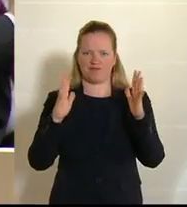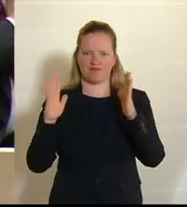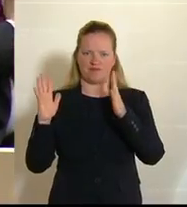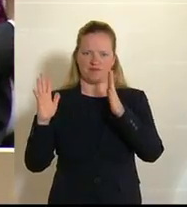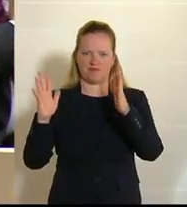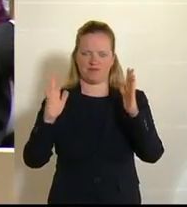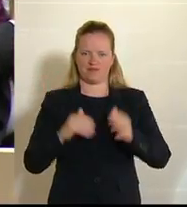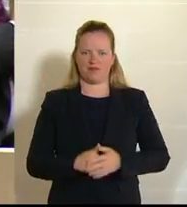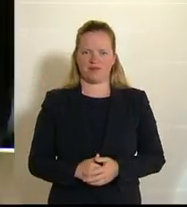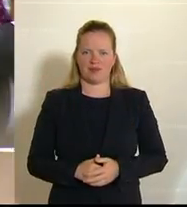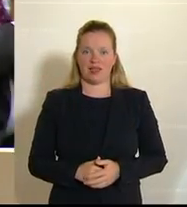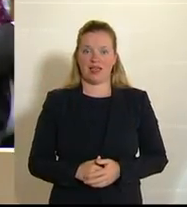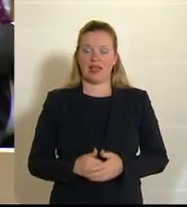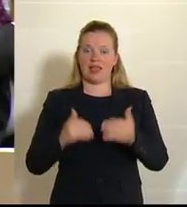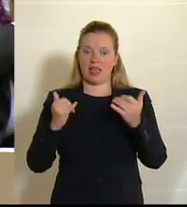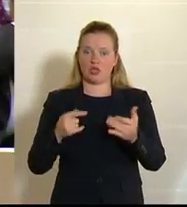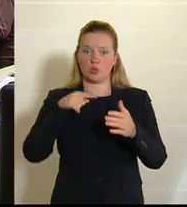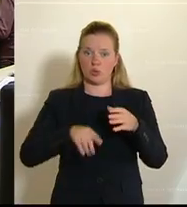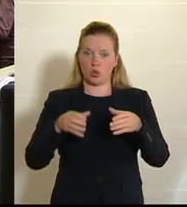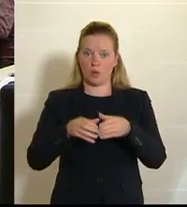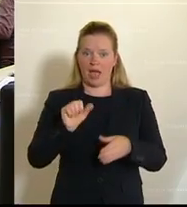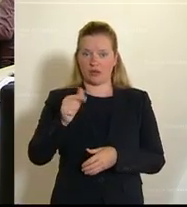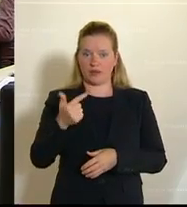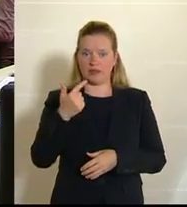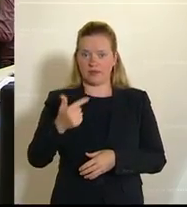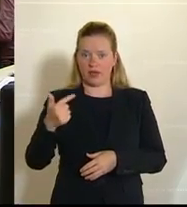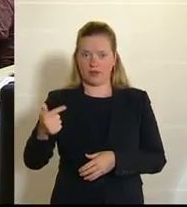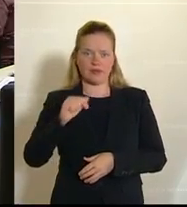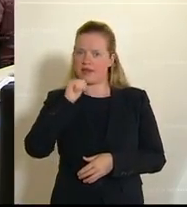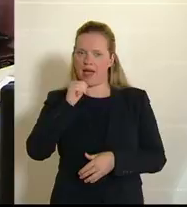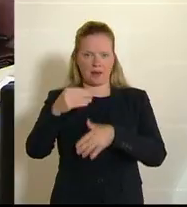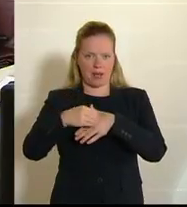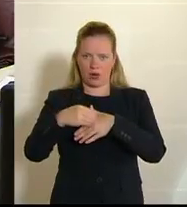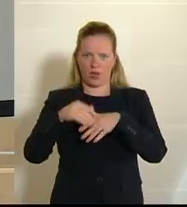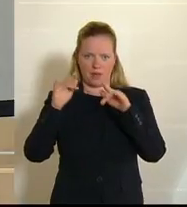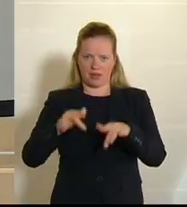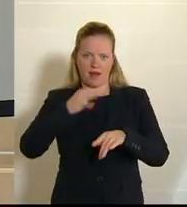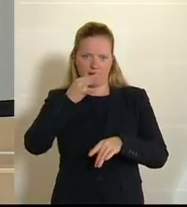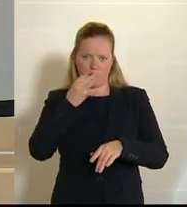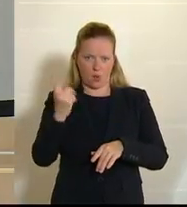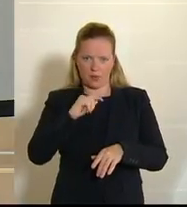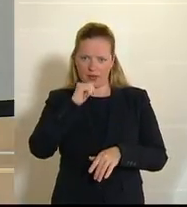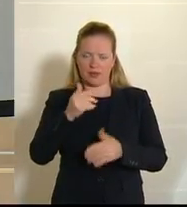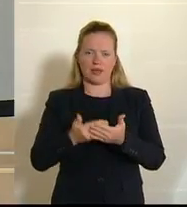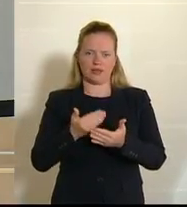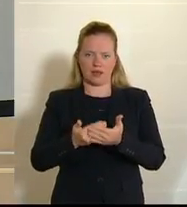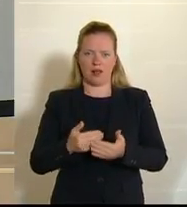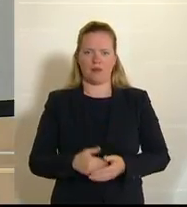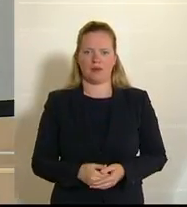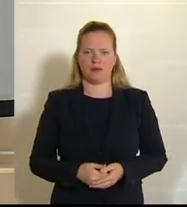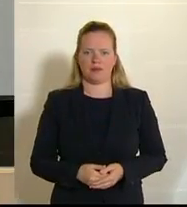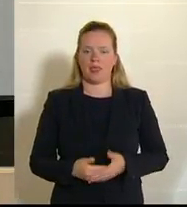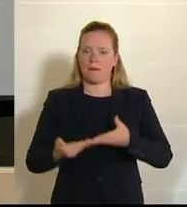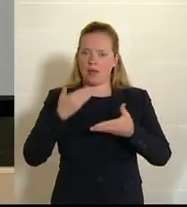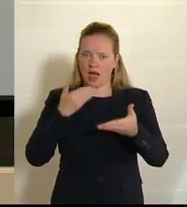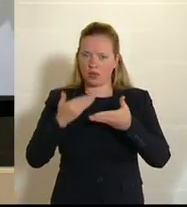wir liegen zu den untergruppen 21 und 22 keinerlei wortmeldungen mehr vor der sind die